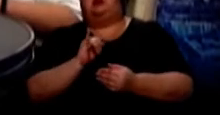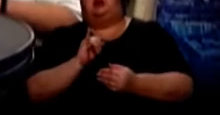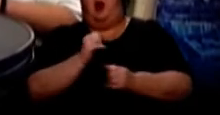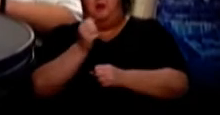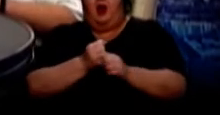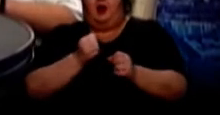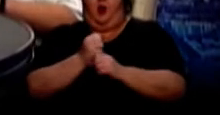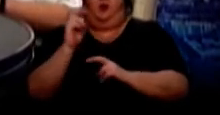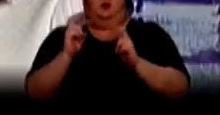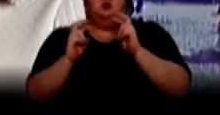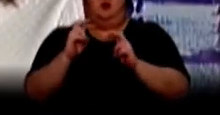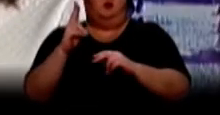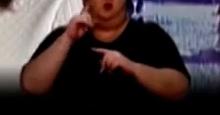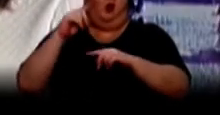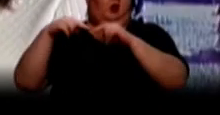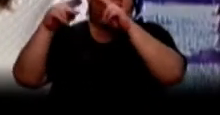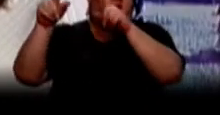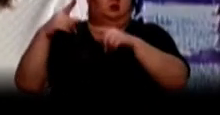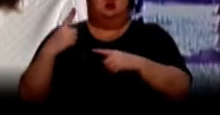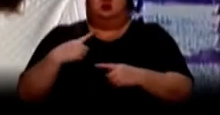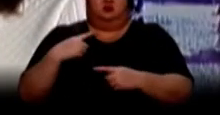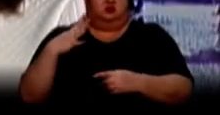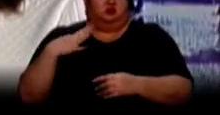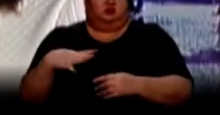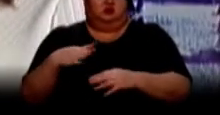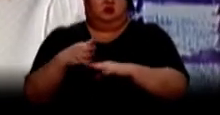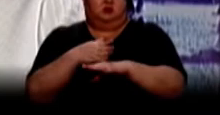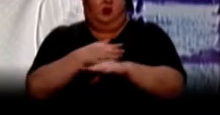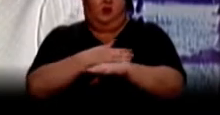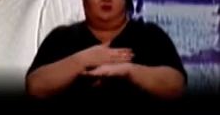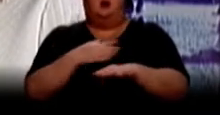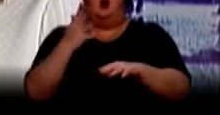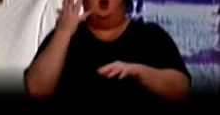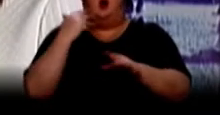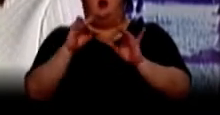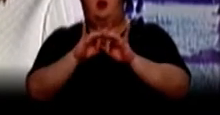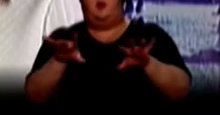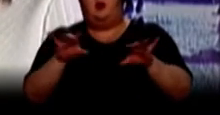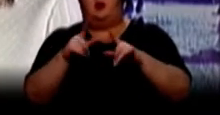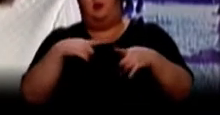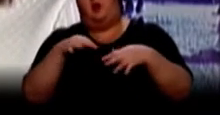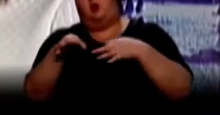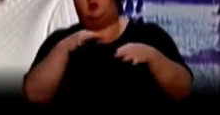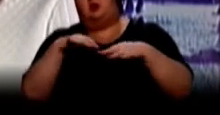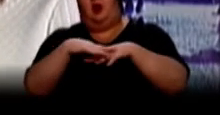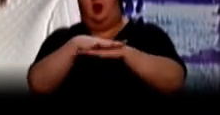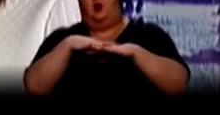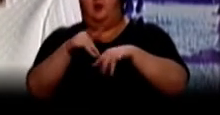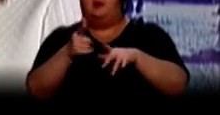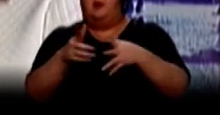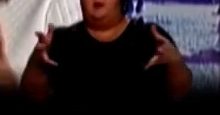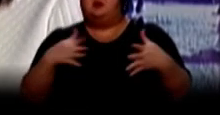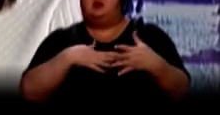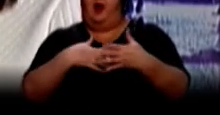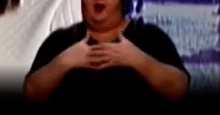заводу можна чекати дуже довго. І ми, коли пояснюємо, зараз ми консультували громади, бо вони найбільш активні в цьому питанні,